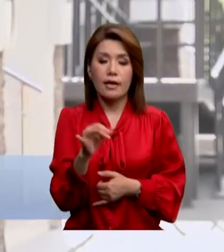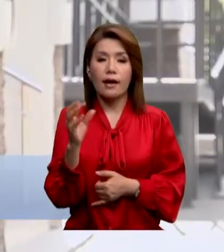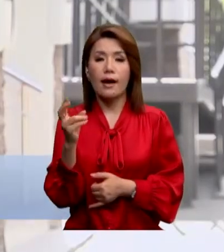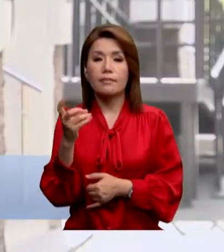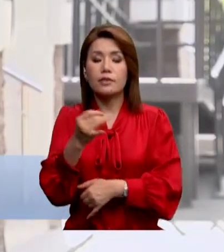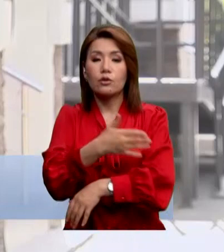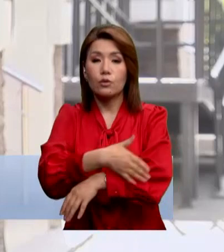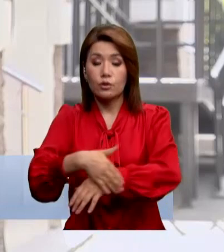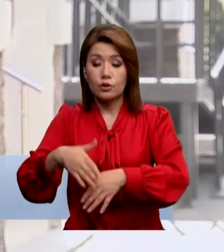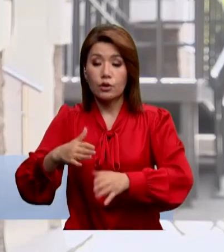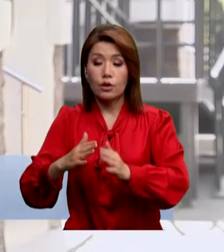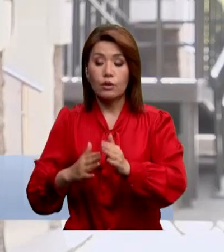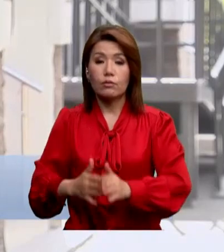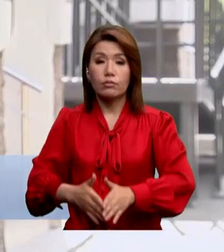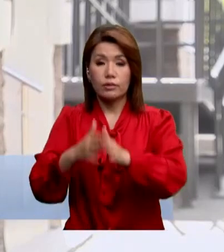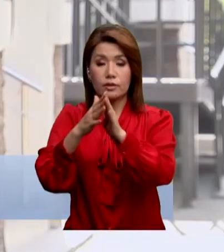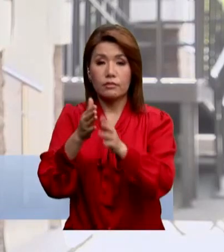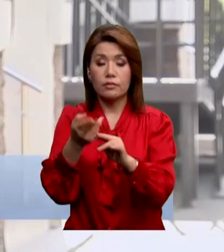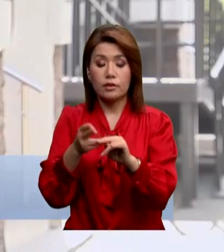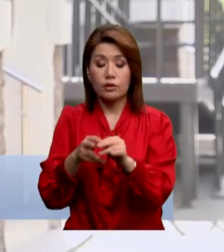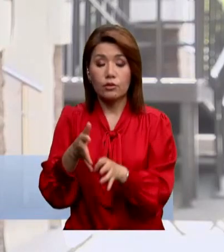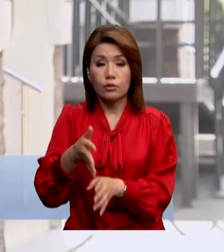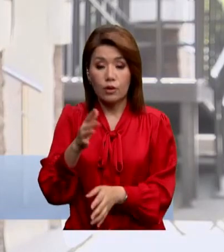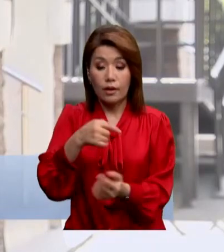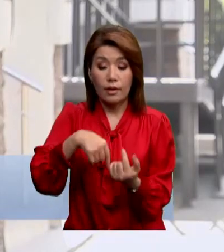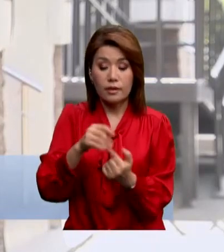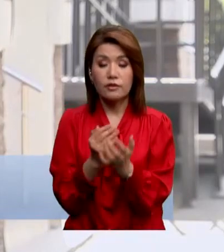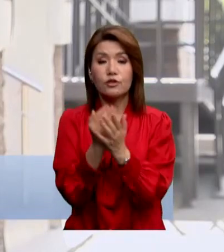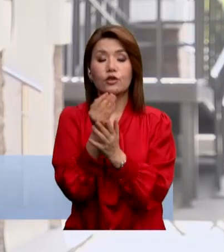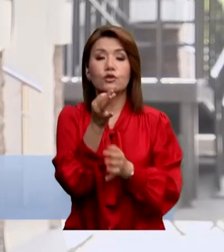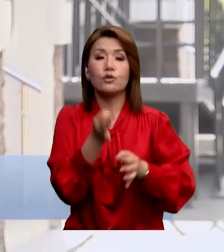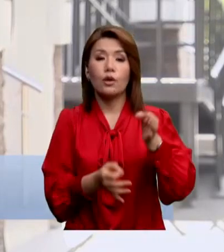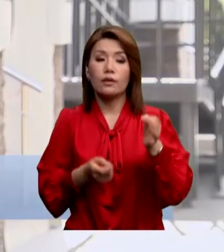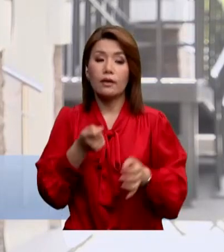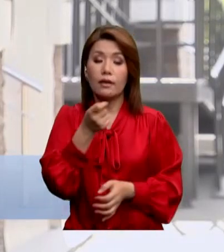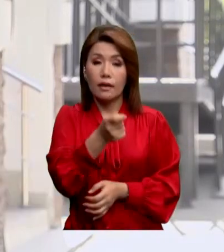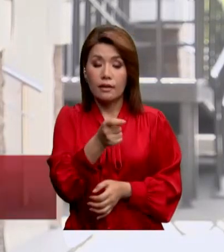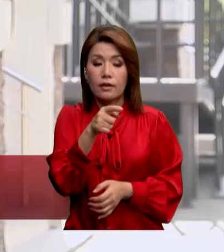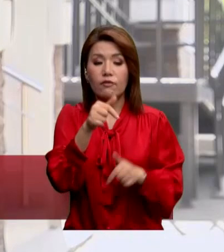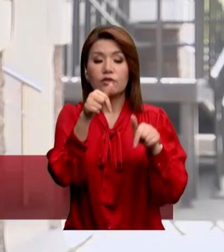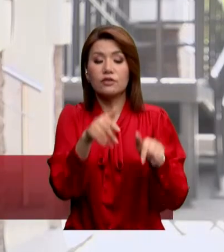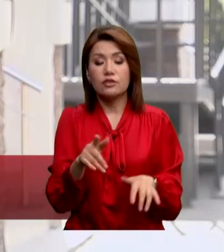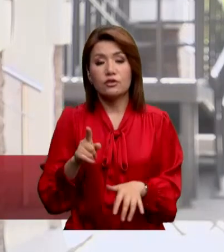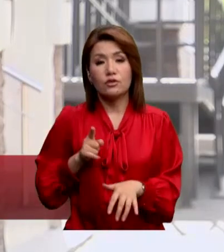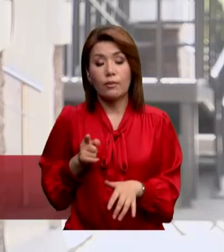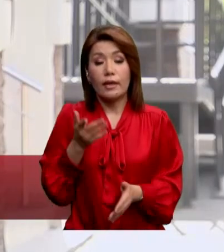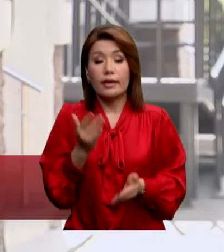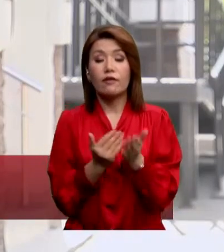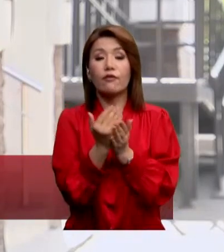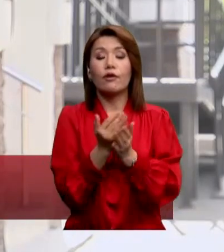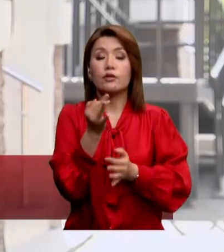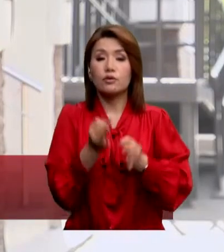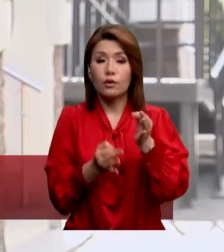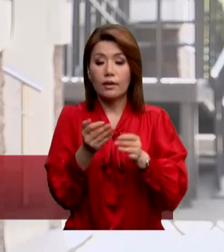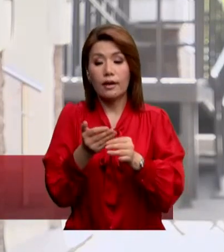көшелеріндегі үйлер бойынша сот шешімі бар. Әйтсе де кәсіпкерлер жоғарғы сотқа жүгінгендіктен сол жақтың шешімін күтіп отырмыз. Егер жоғарғы сот